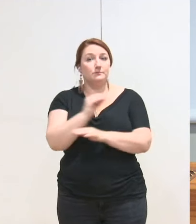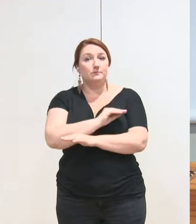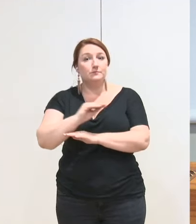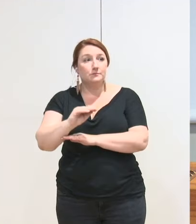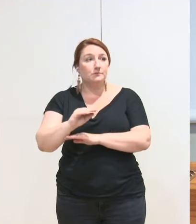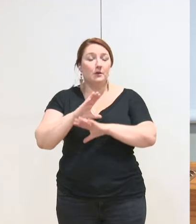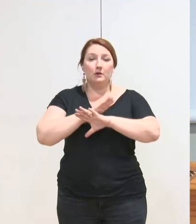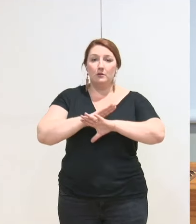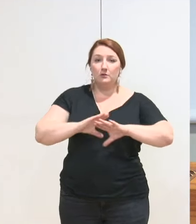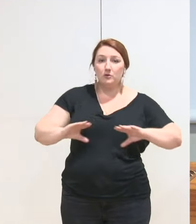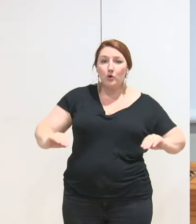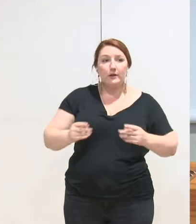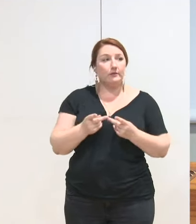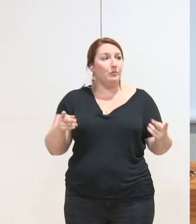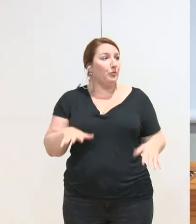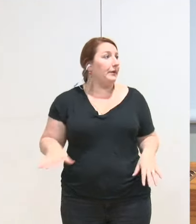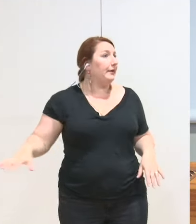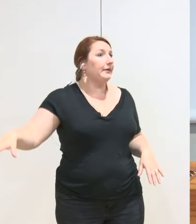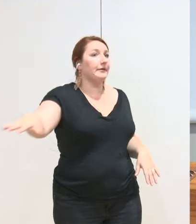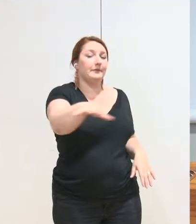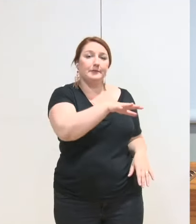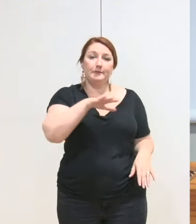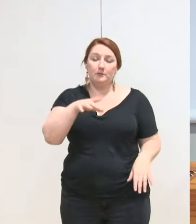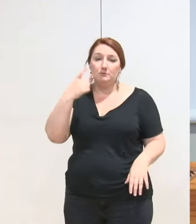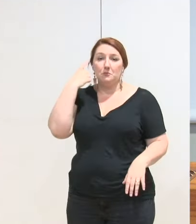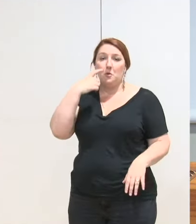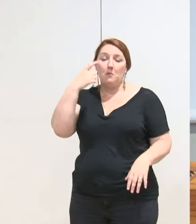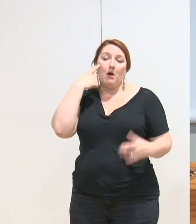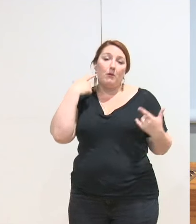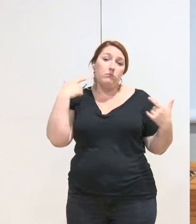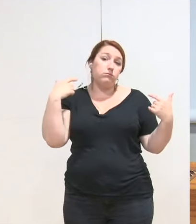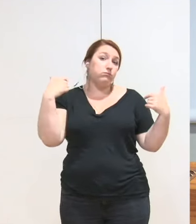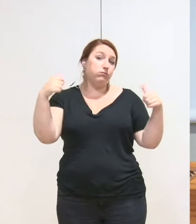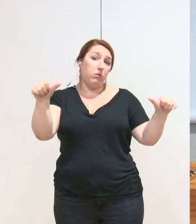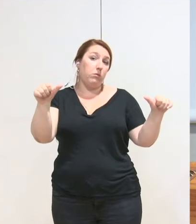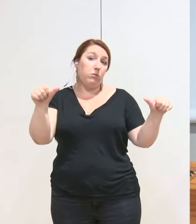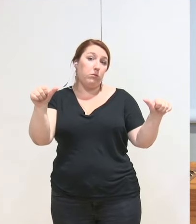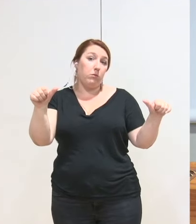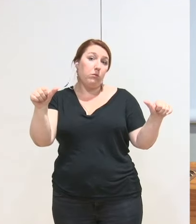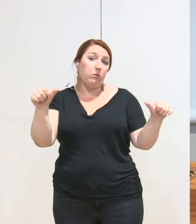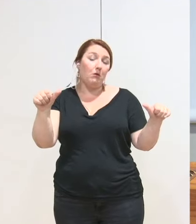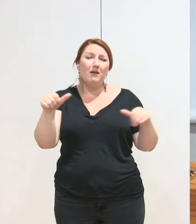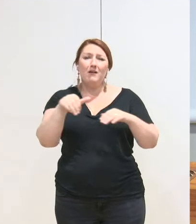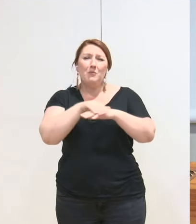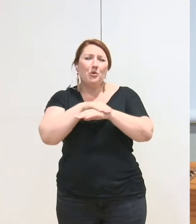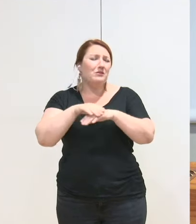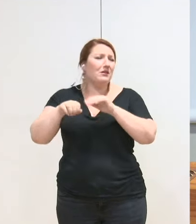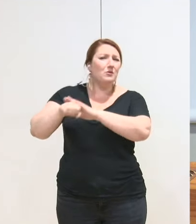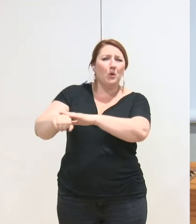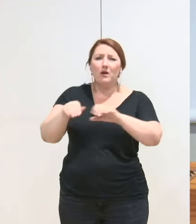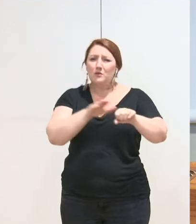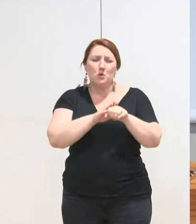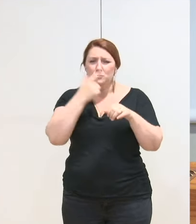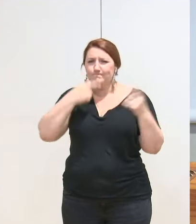tranquillité publique un constat est largement partagé par deelà les courants politiques les coups de